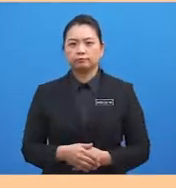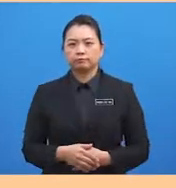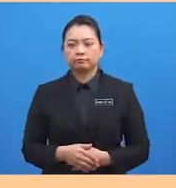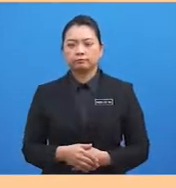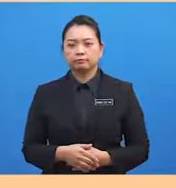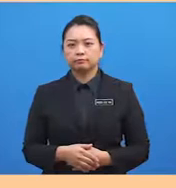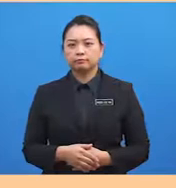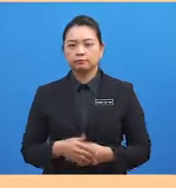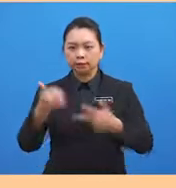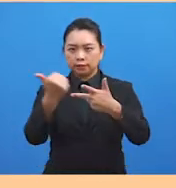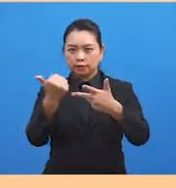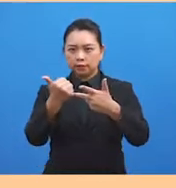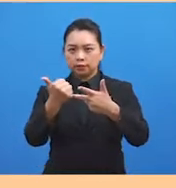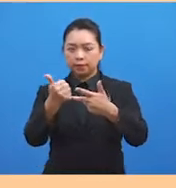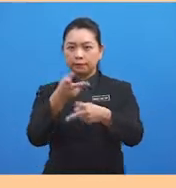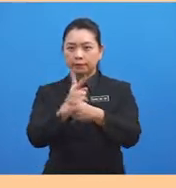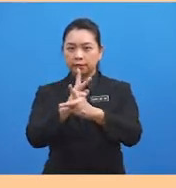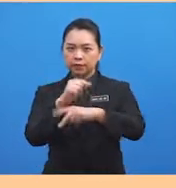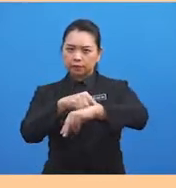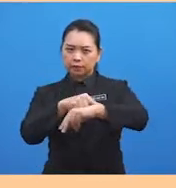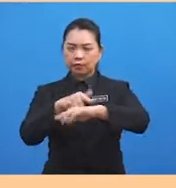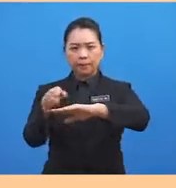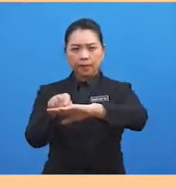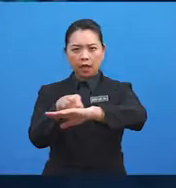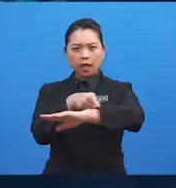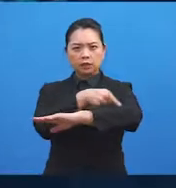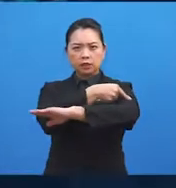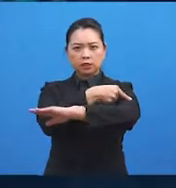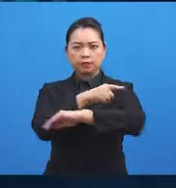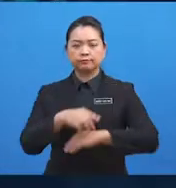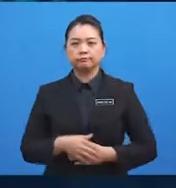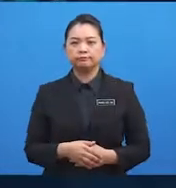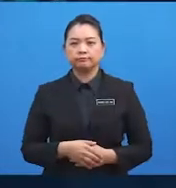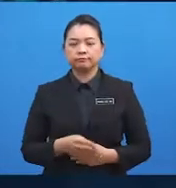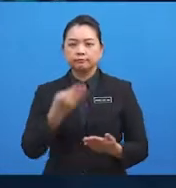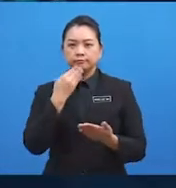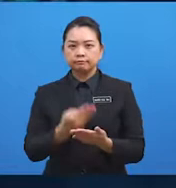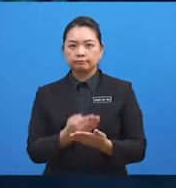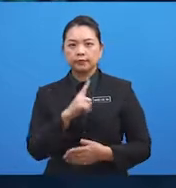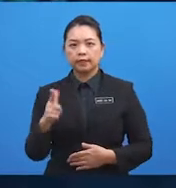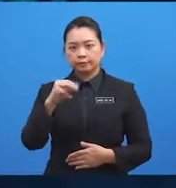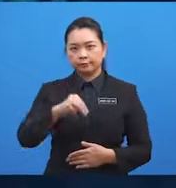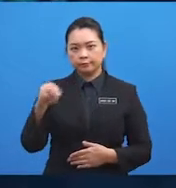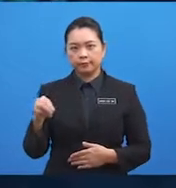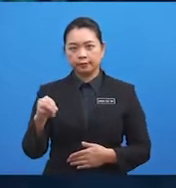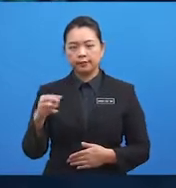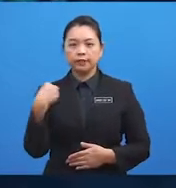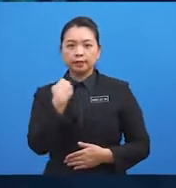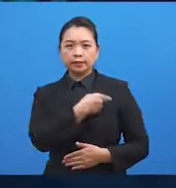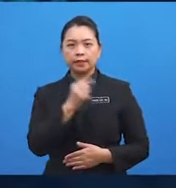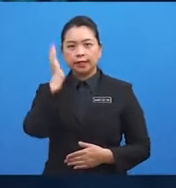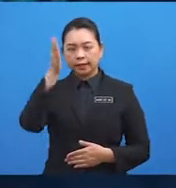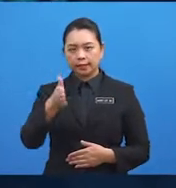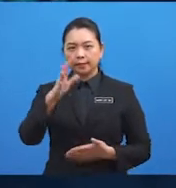ketiga, pinjaman jangka panjang. Baiklah murid-murid, kita